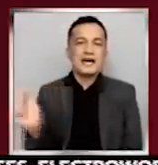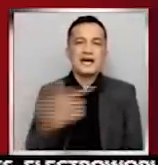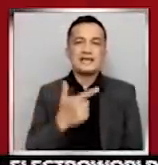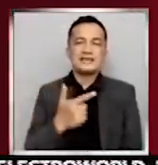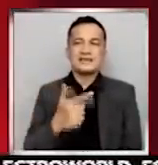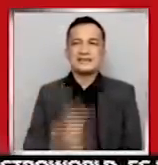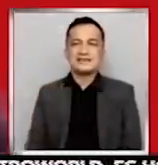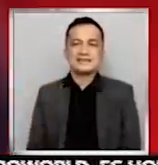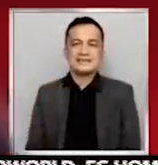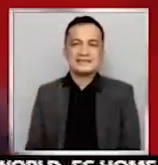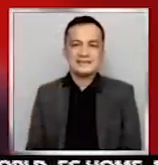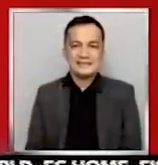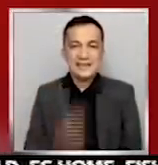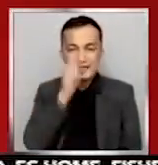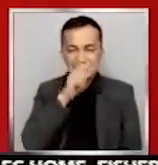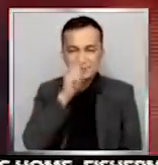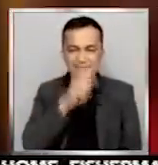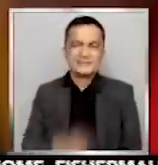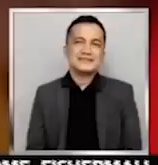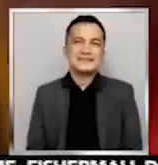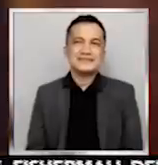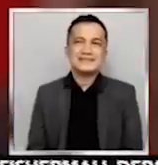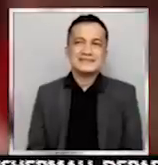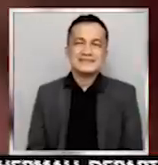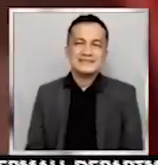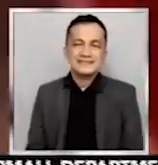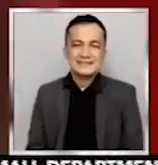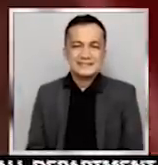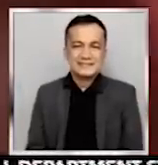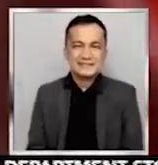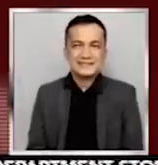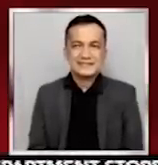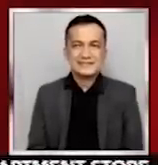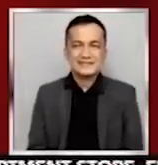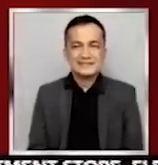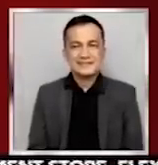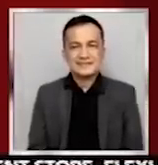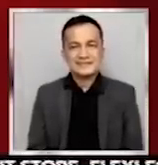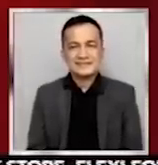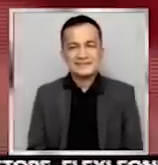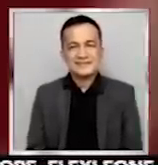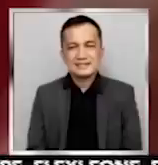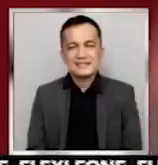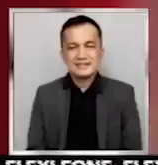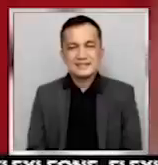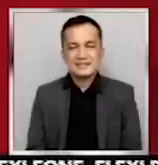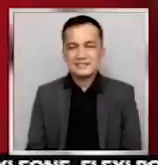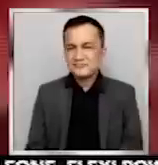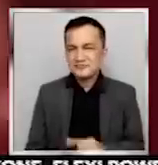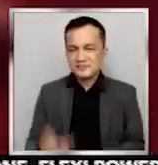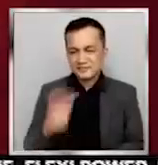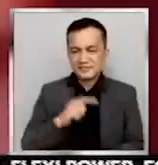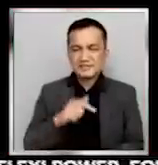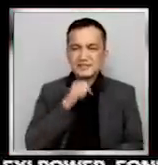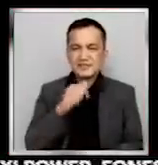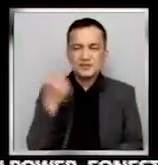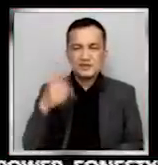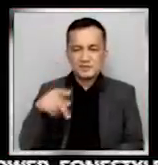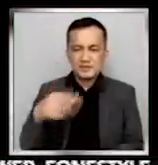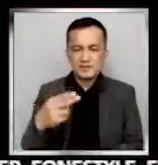Maraming salamat, Philippines! Maraming salamat! Hindi lang ang PH Arena ang